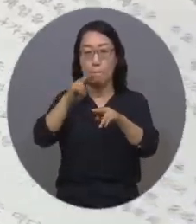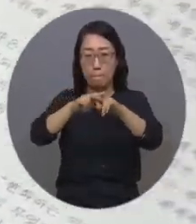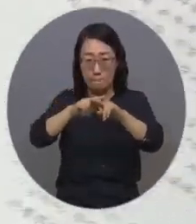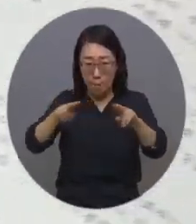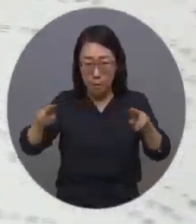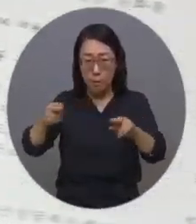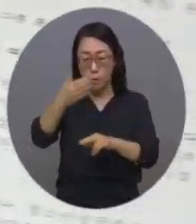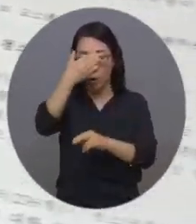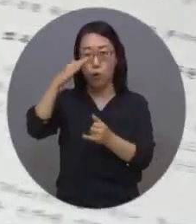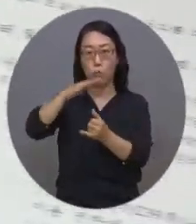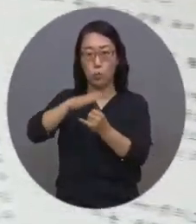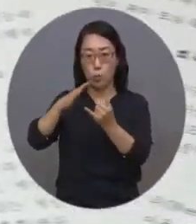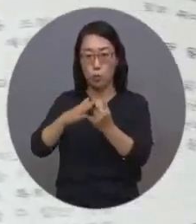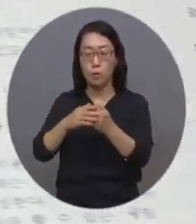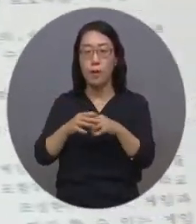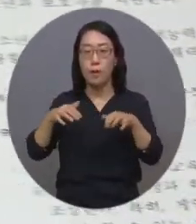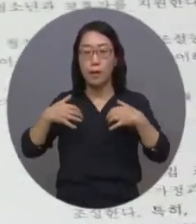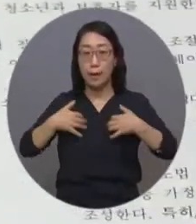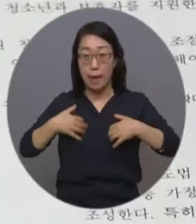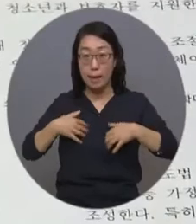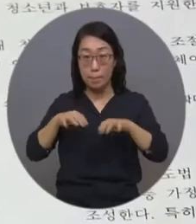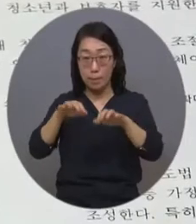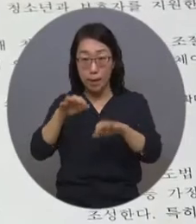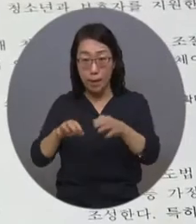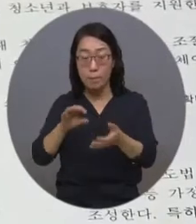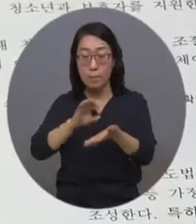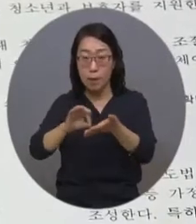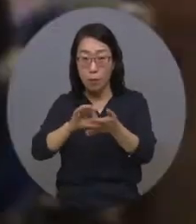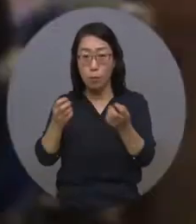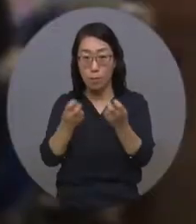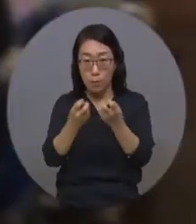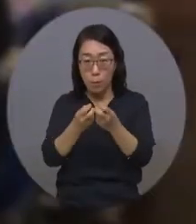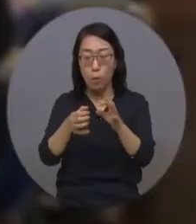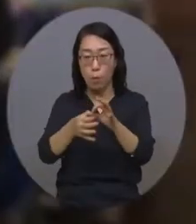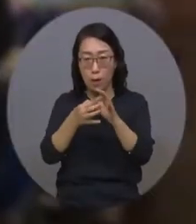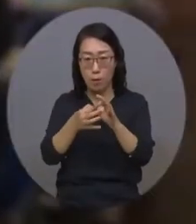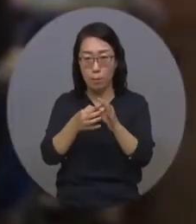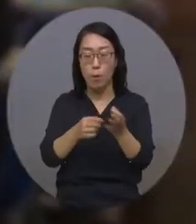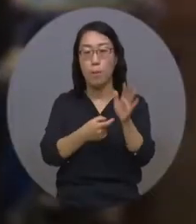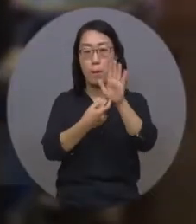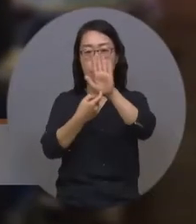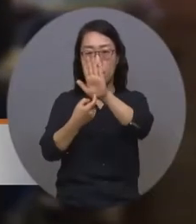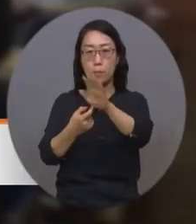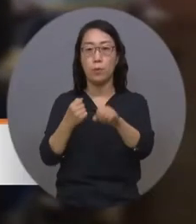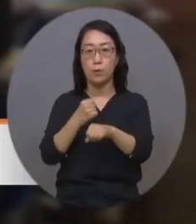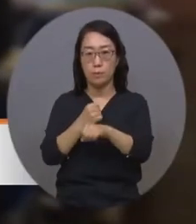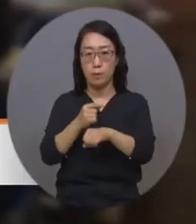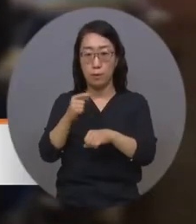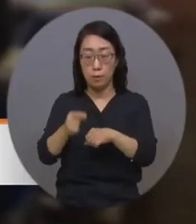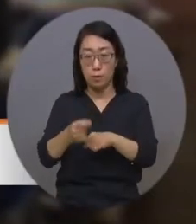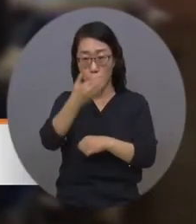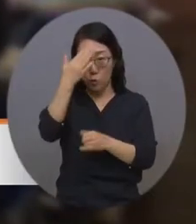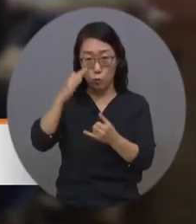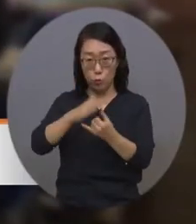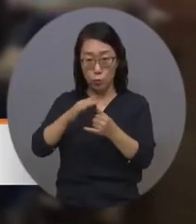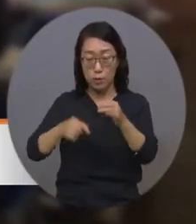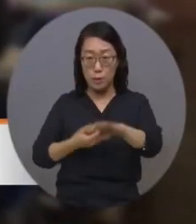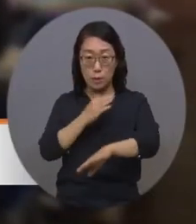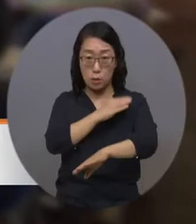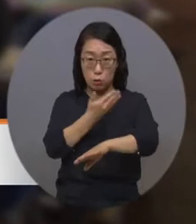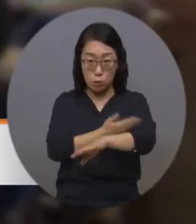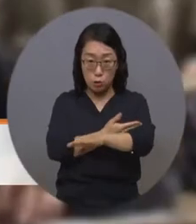청소년의 건강한 게임 이용 환경 조성 방안을 발표했습니다. 이 방안은 청소년의